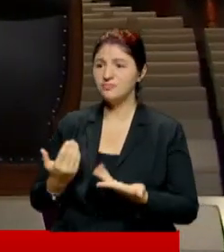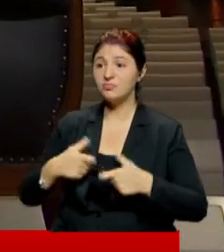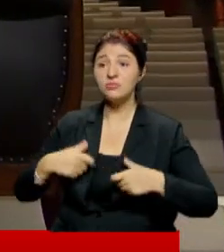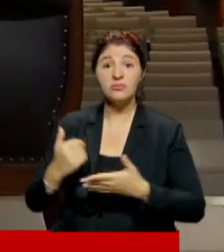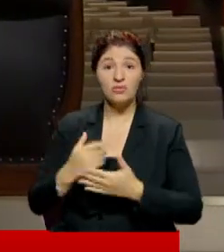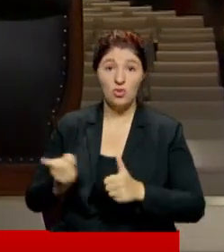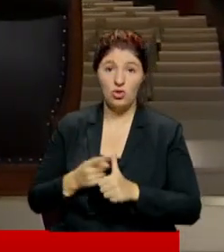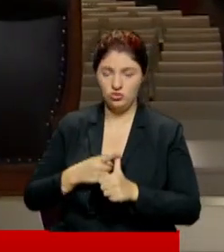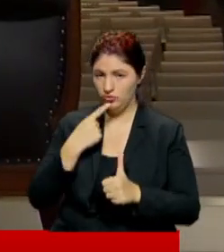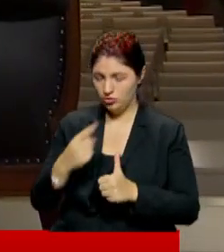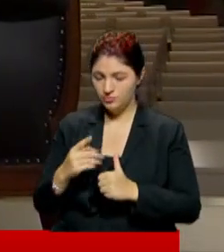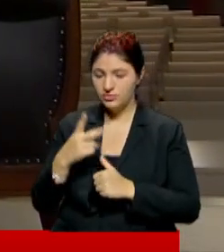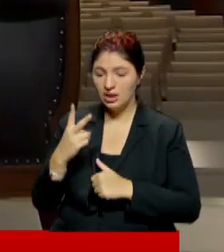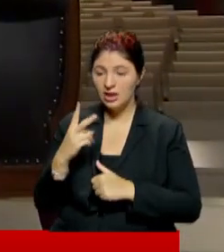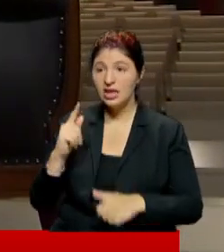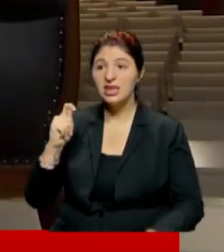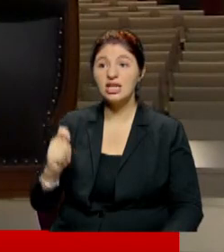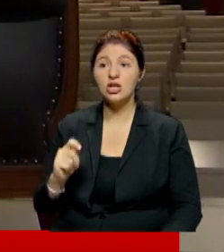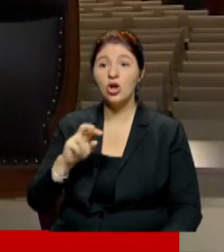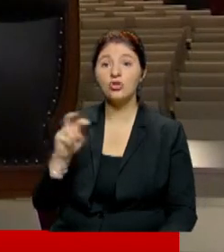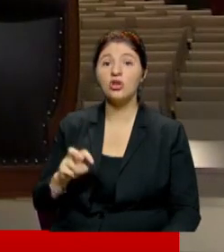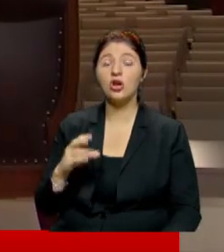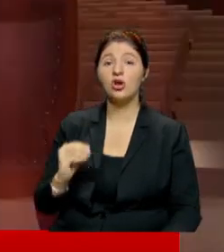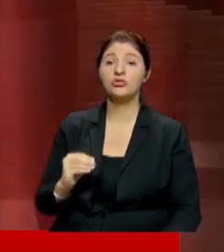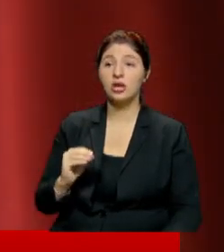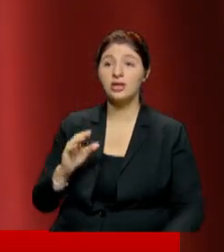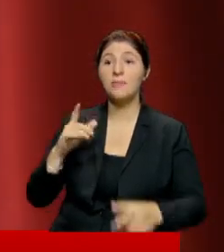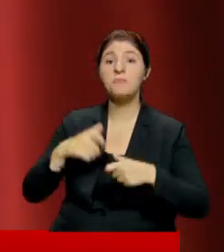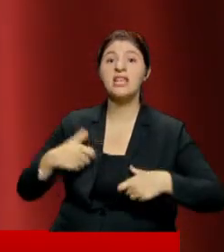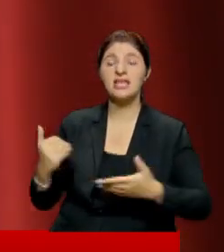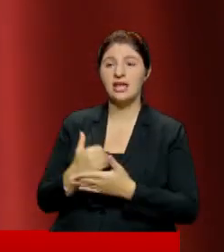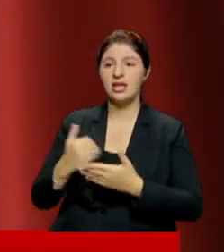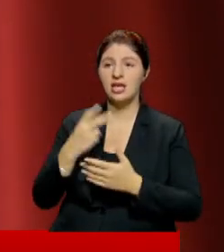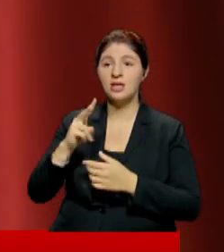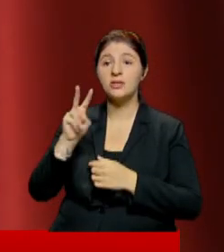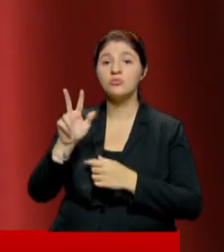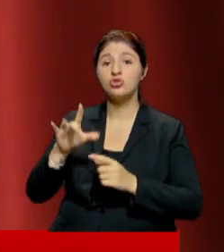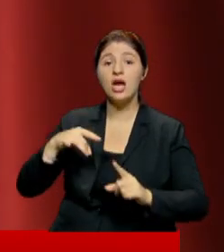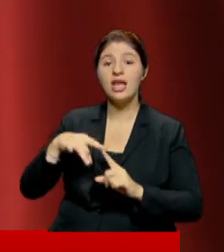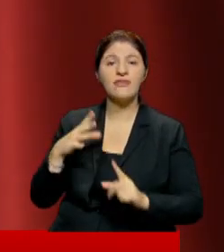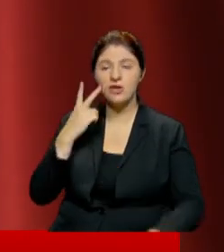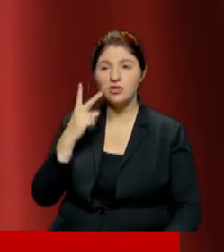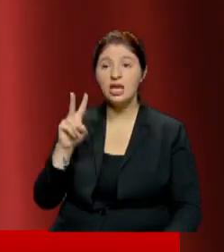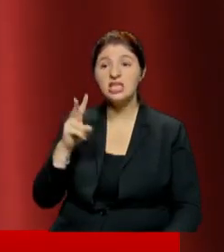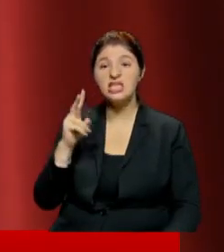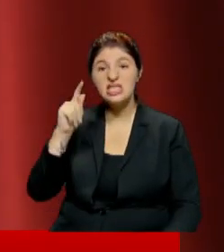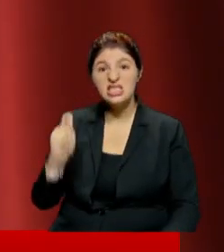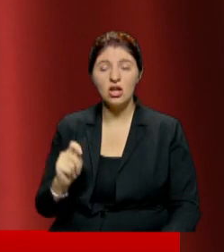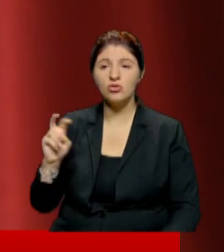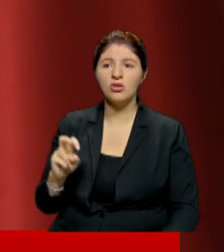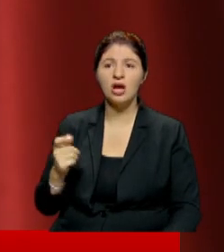milli gelir Önce vereyim size 2 trilyon dolar olacaktı 2020/3 hedefi 2 bu dolar olacaktı